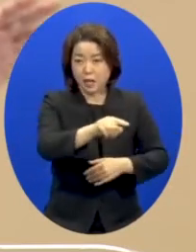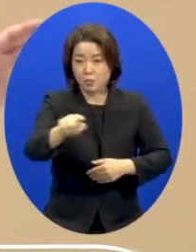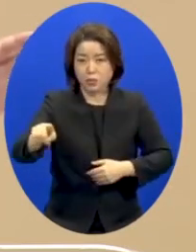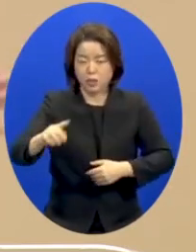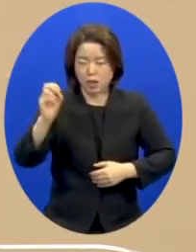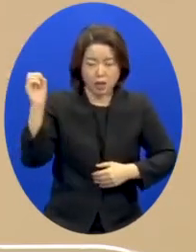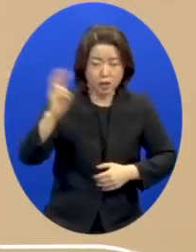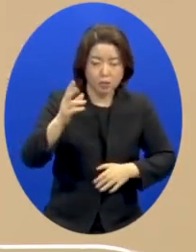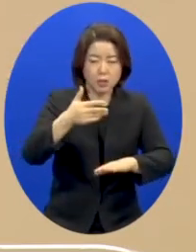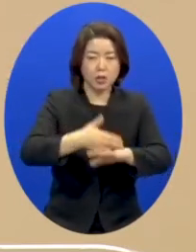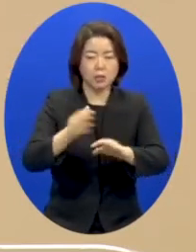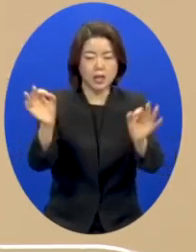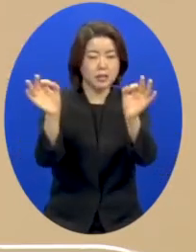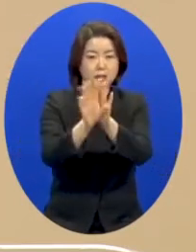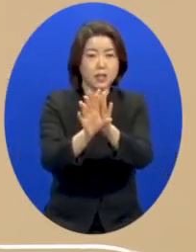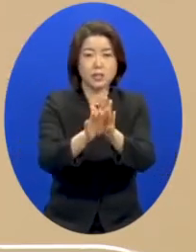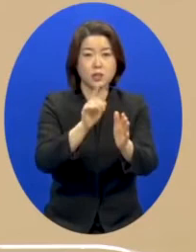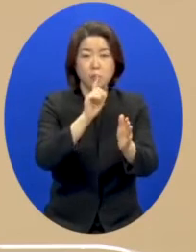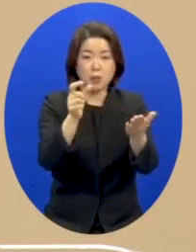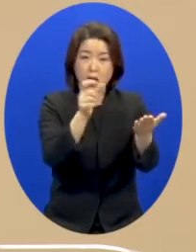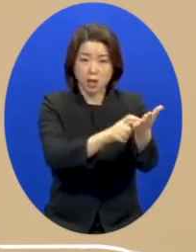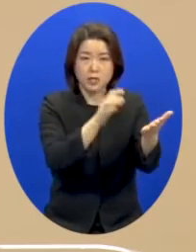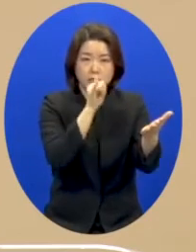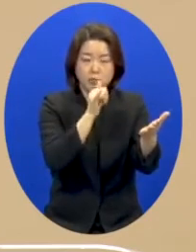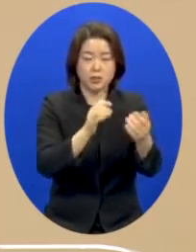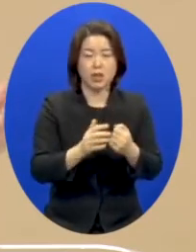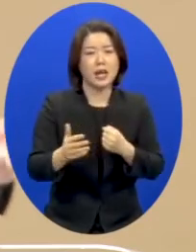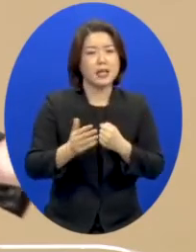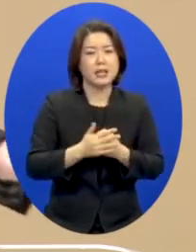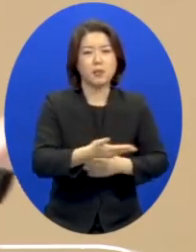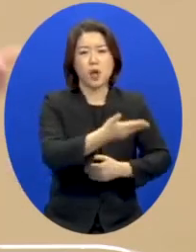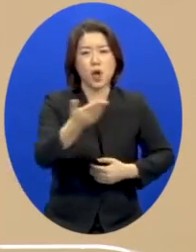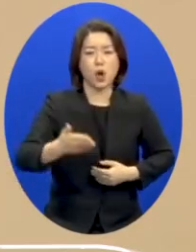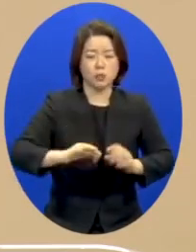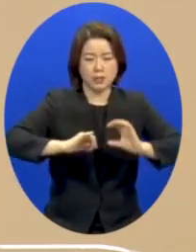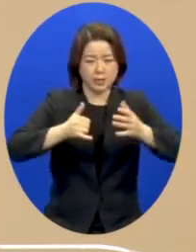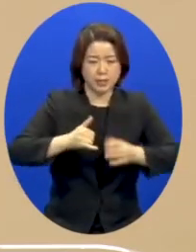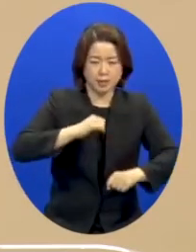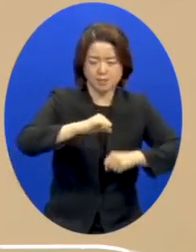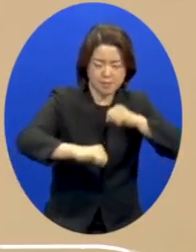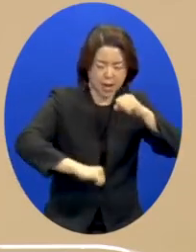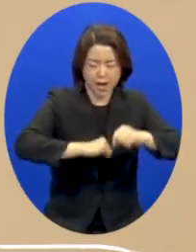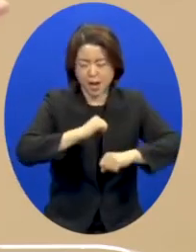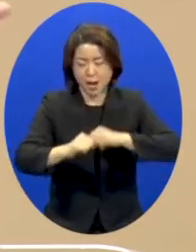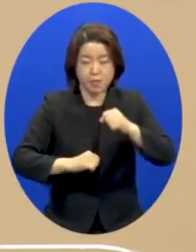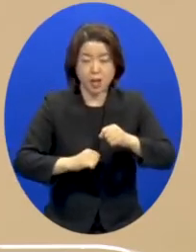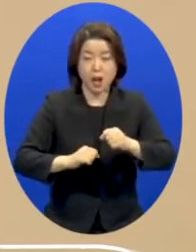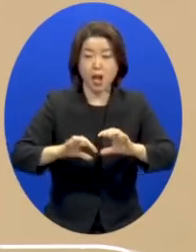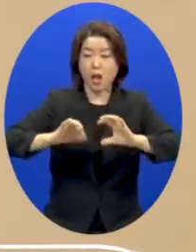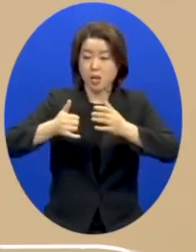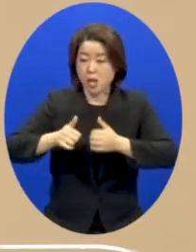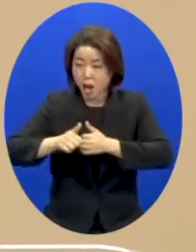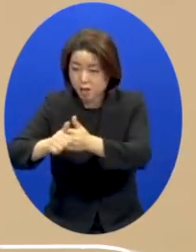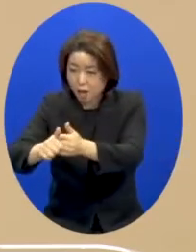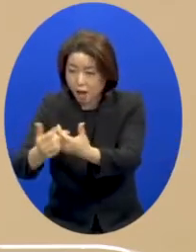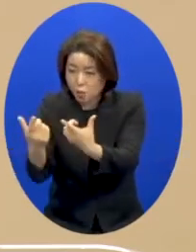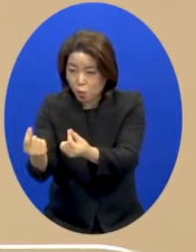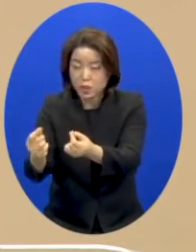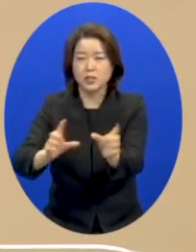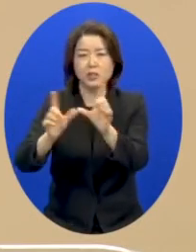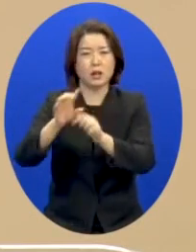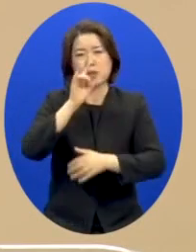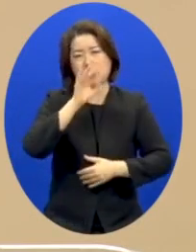감사가 사라질 것이라고 그랬습니다. 그러므로 여러분, 세상을 아무렇게나 세상 사람들 사는 대로 따라 살면 안